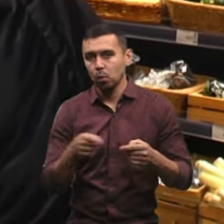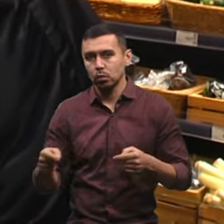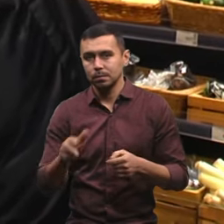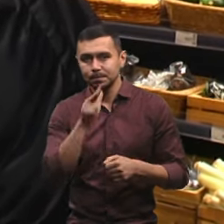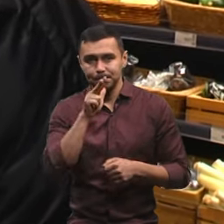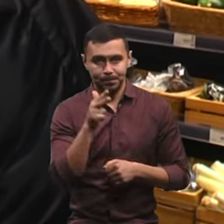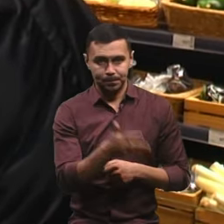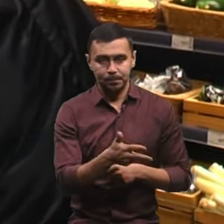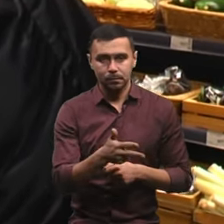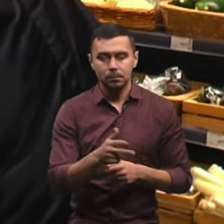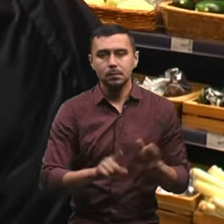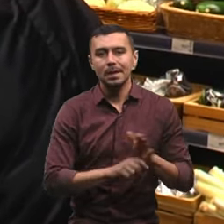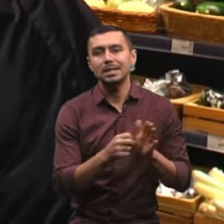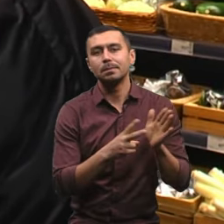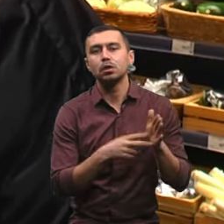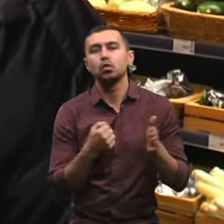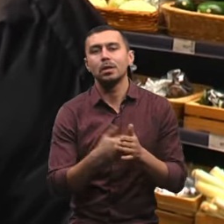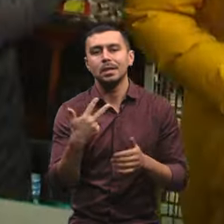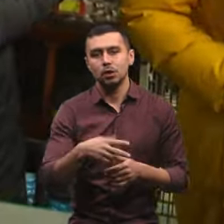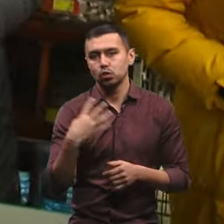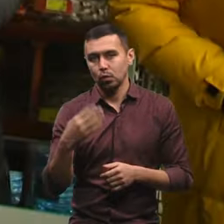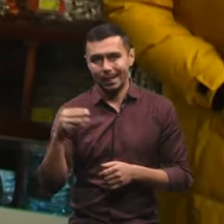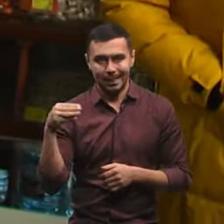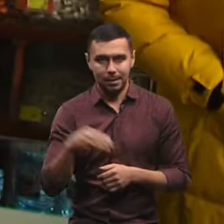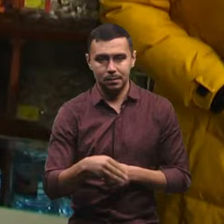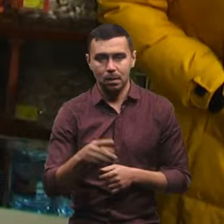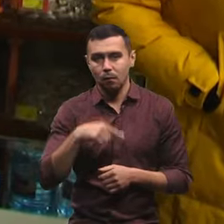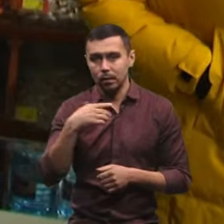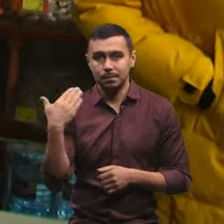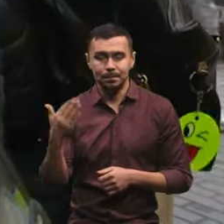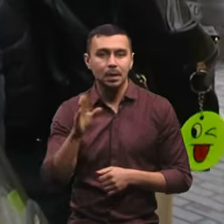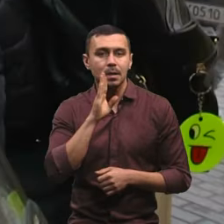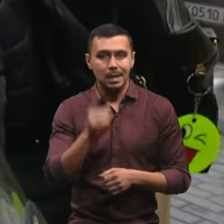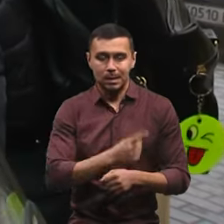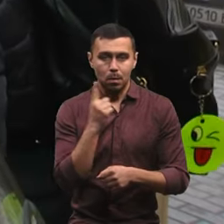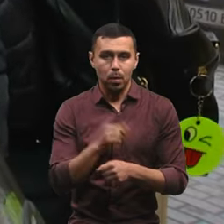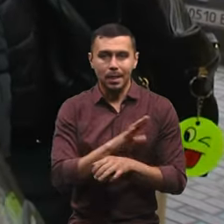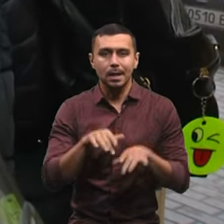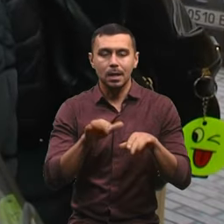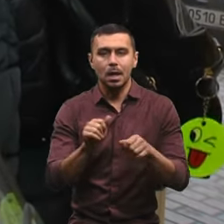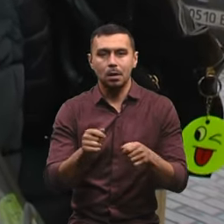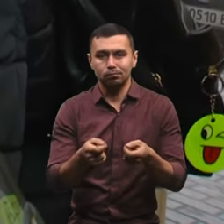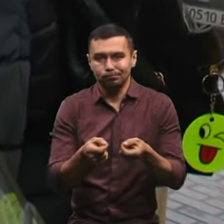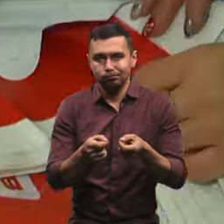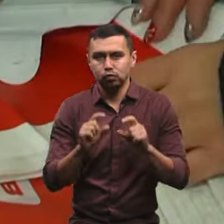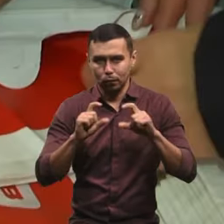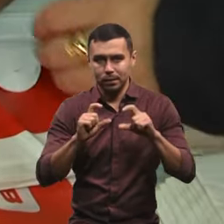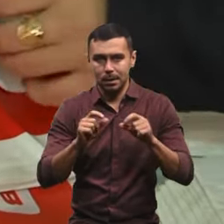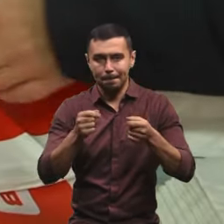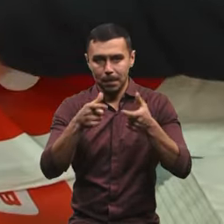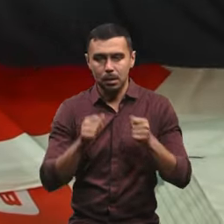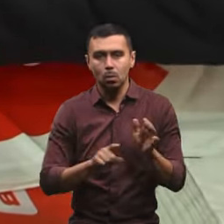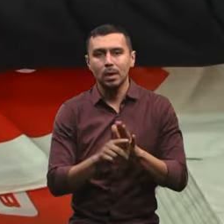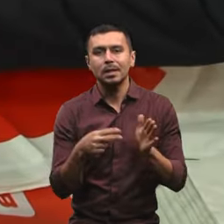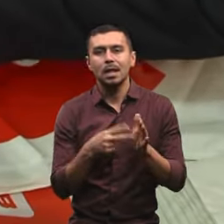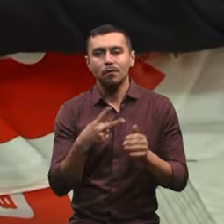3 років від 17 до 34. За словами Олени Лошанюк, заборона не діє на товсті пластикові пакети ціною від 2